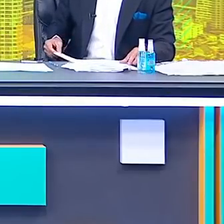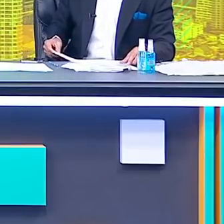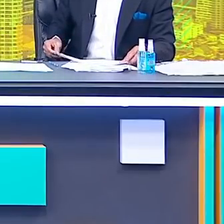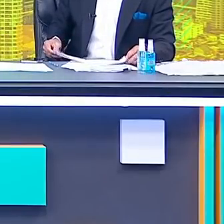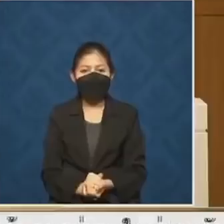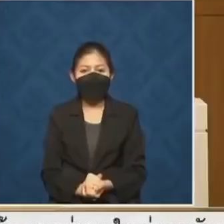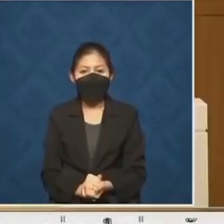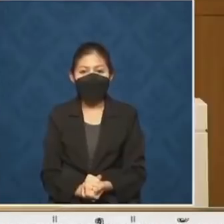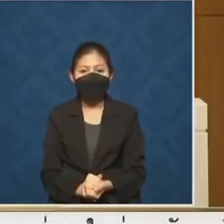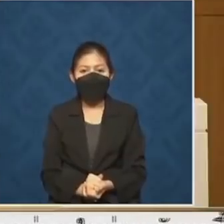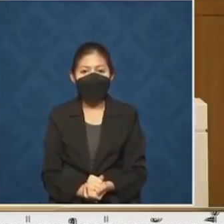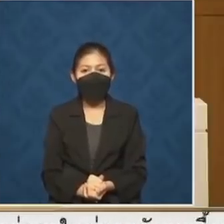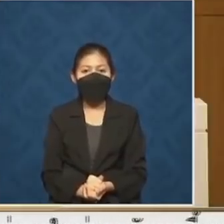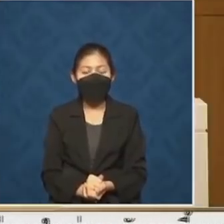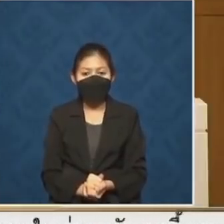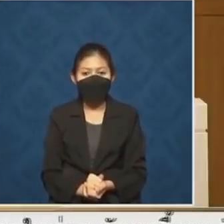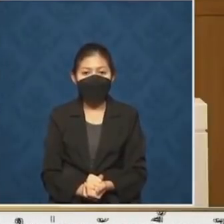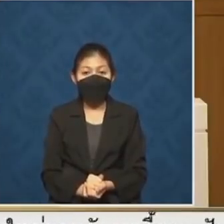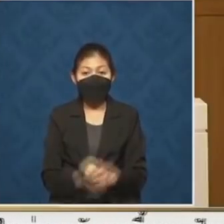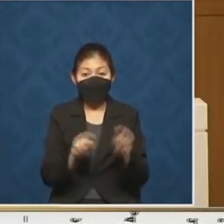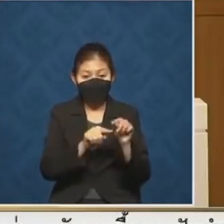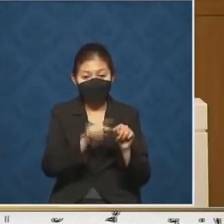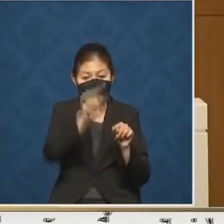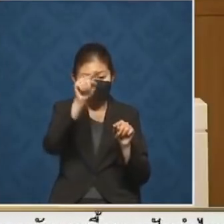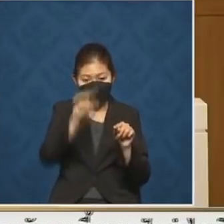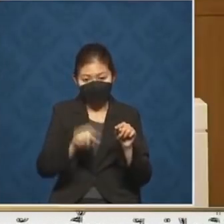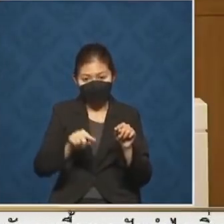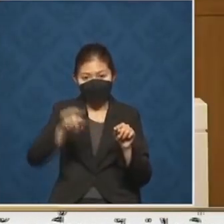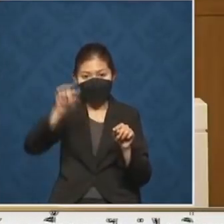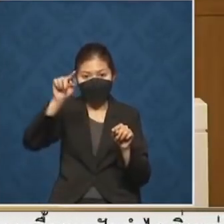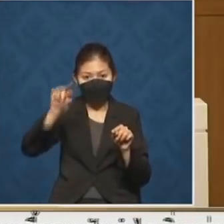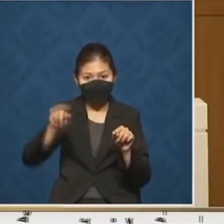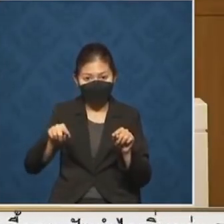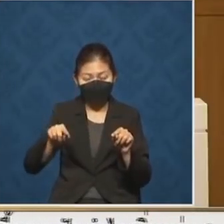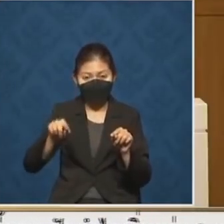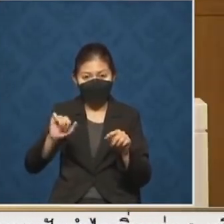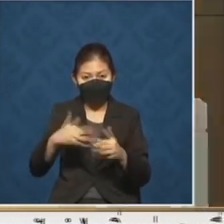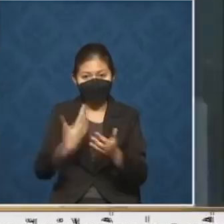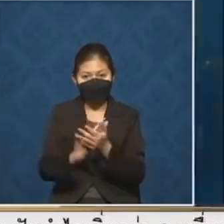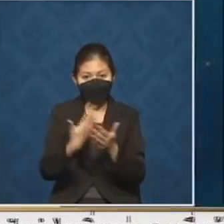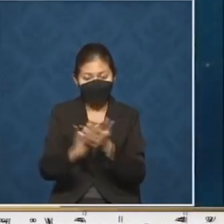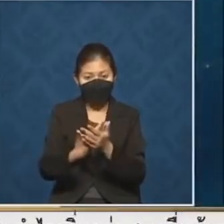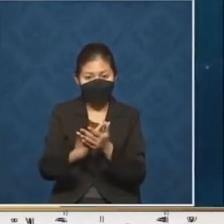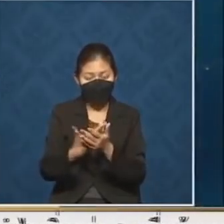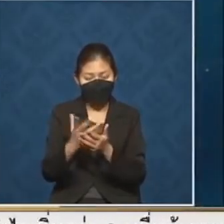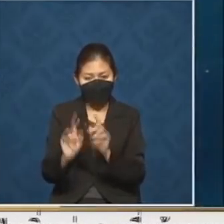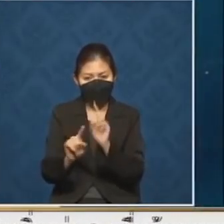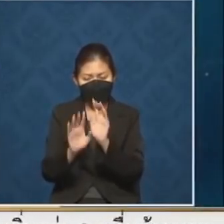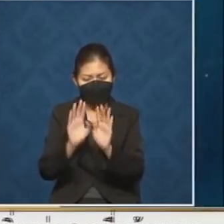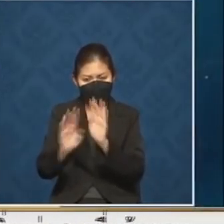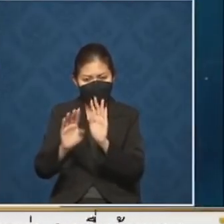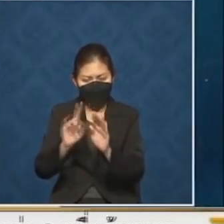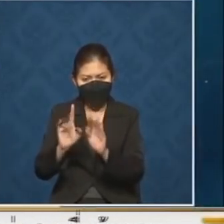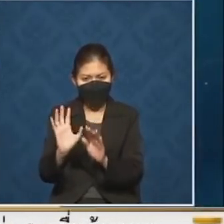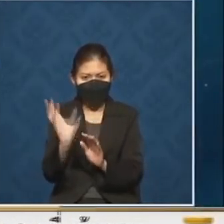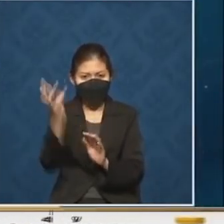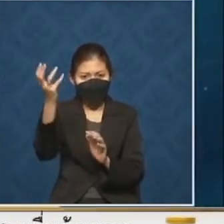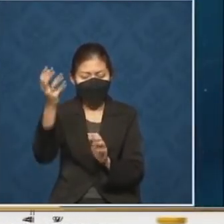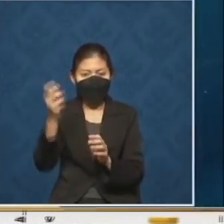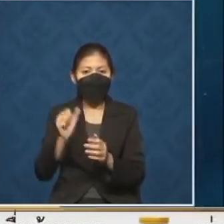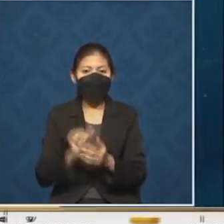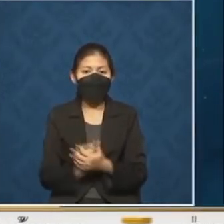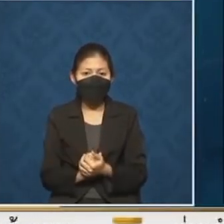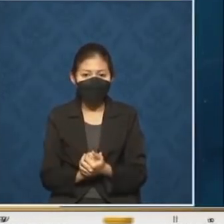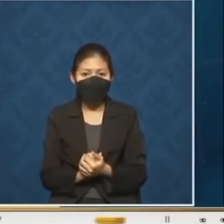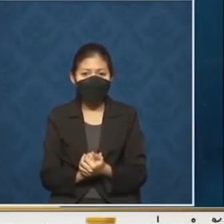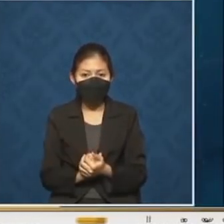ะฮะ จากกราฟนะครับแสดงตัวเลขเงินเฟ้อเฉลี่ยของโลกเห็นว่าเรื่องเงินเฟ้อนั้นเป็นเหตุ